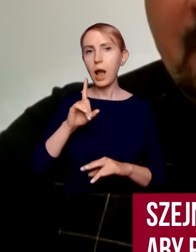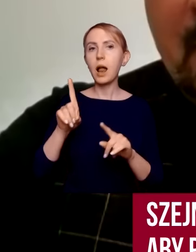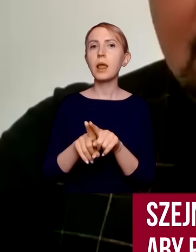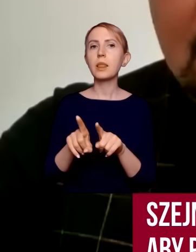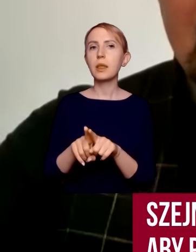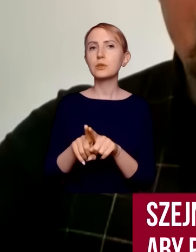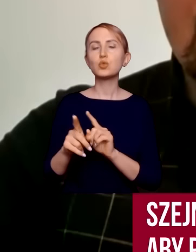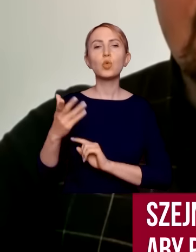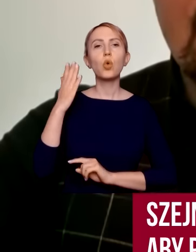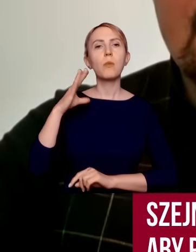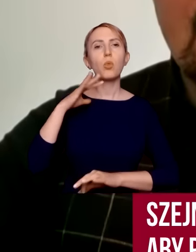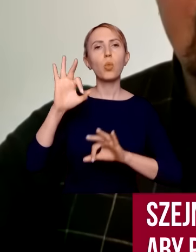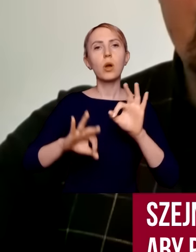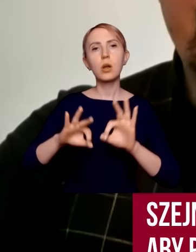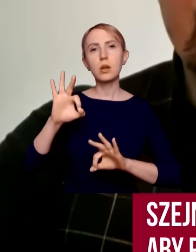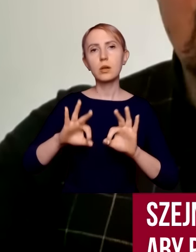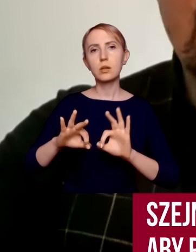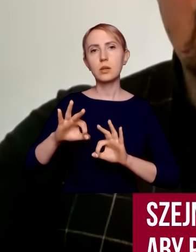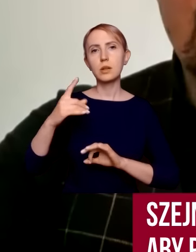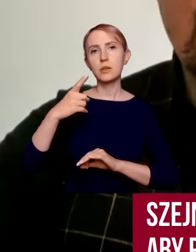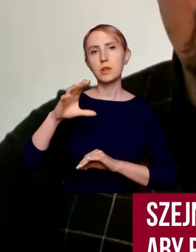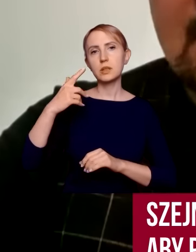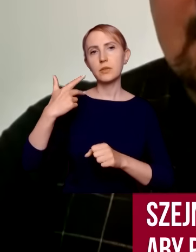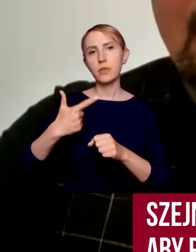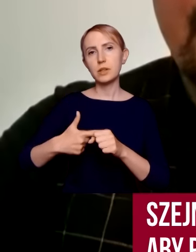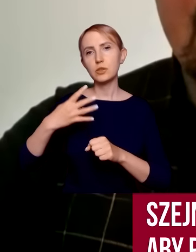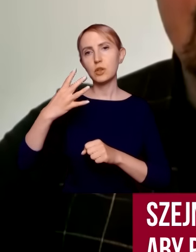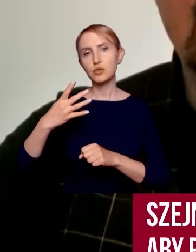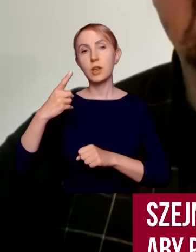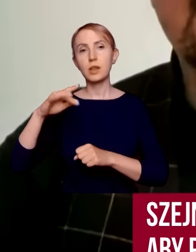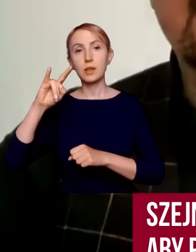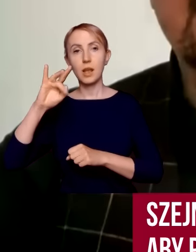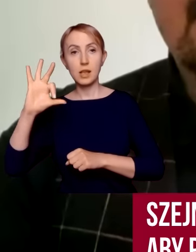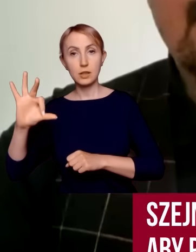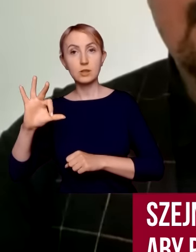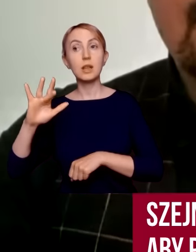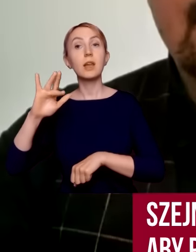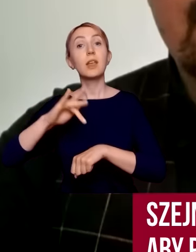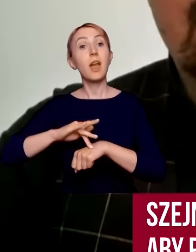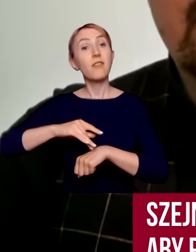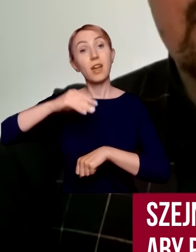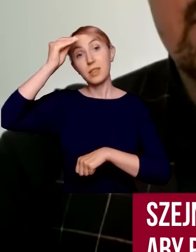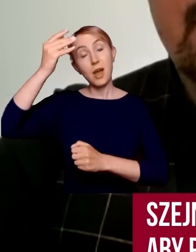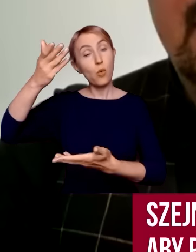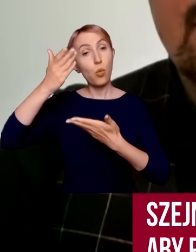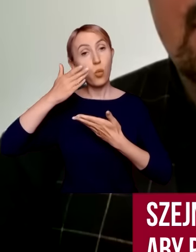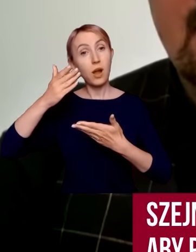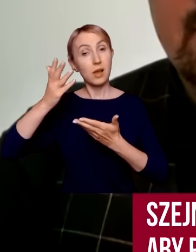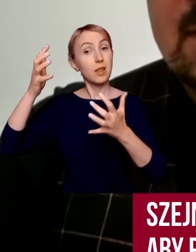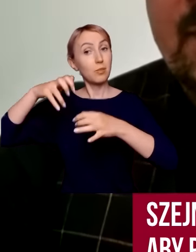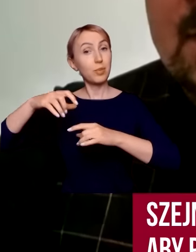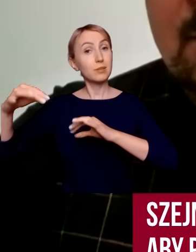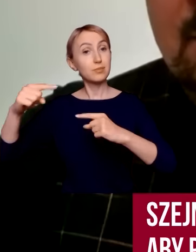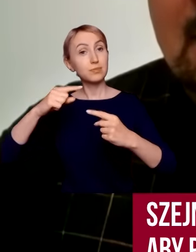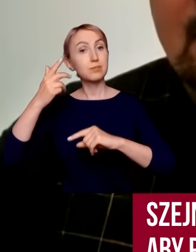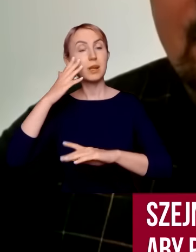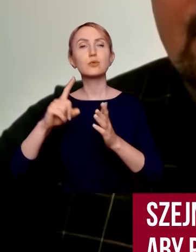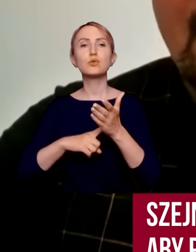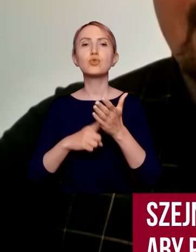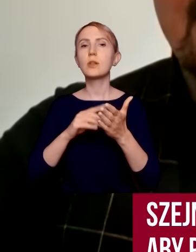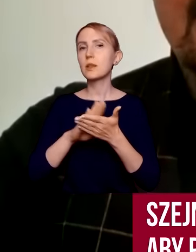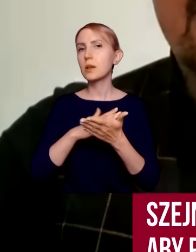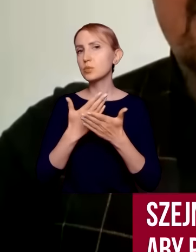była konferencja Defense 24 Days, na której prowadziłem panel i wnioskiem z tego panelu było to, że bardzo często na przykład